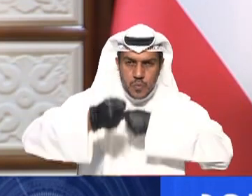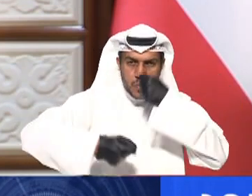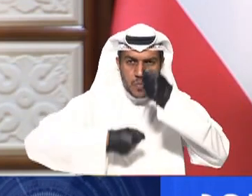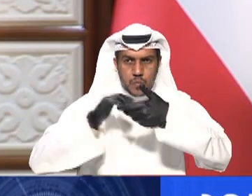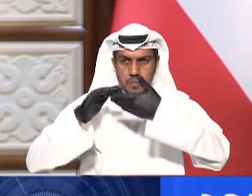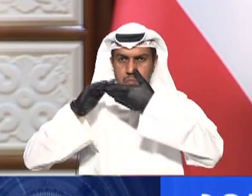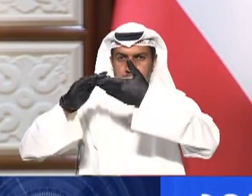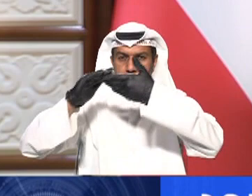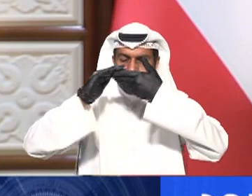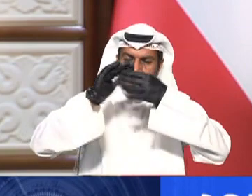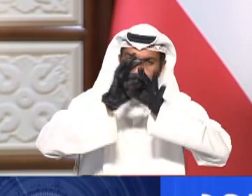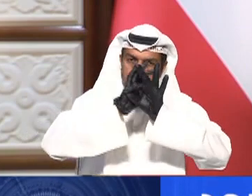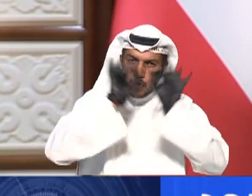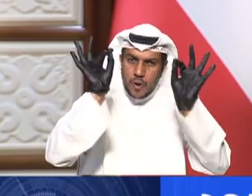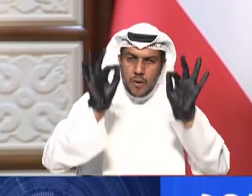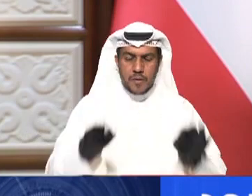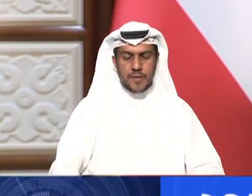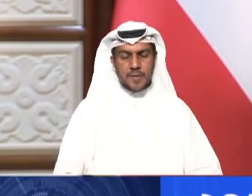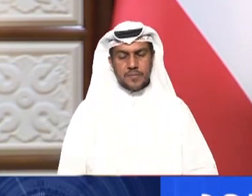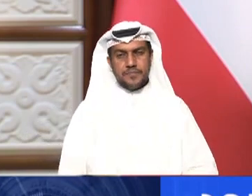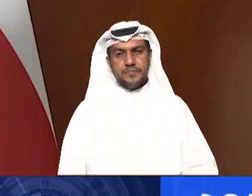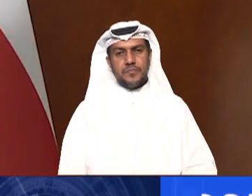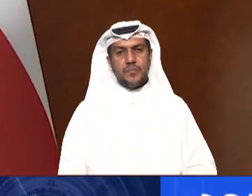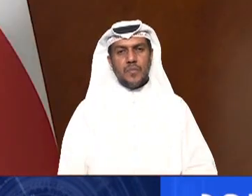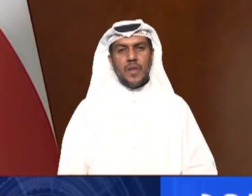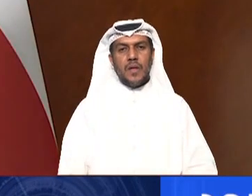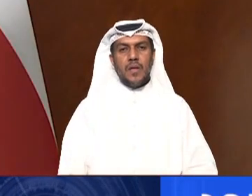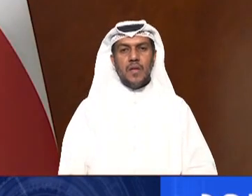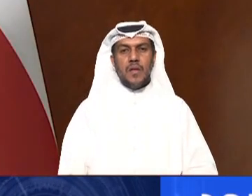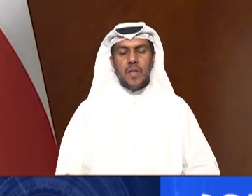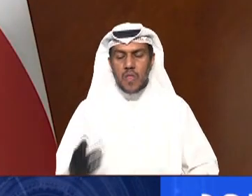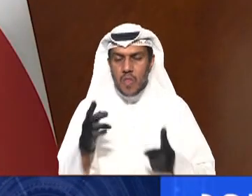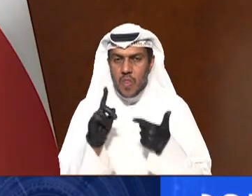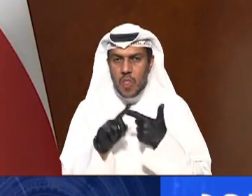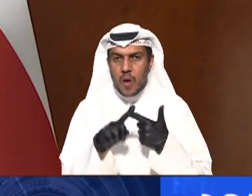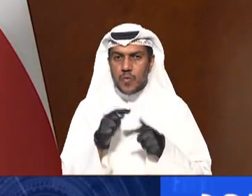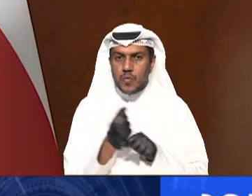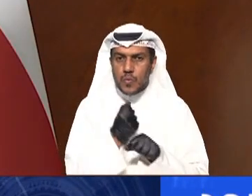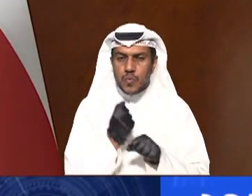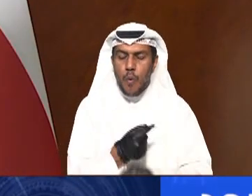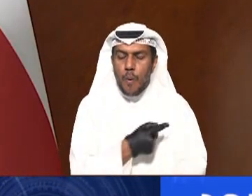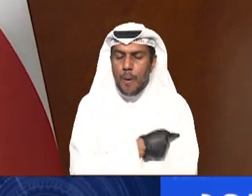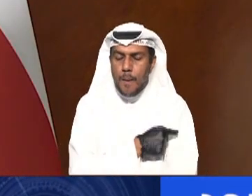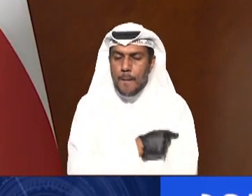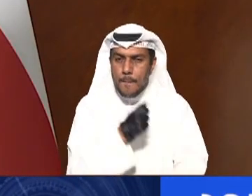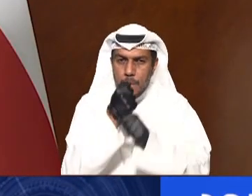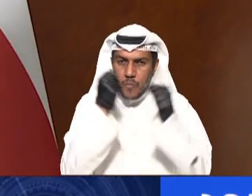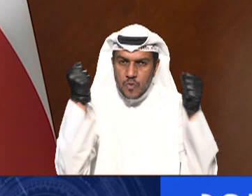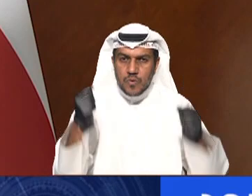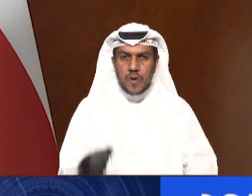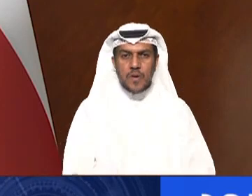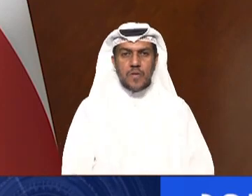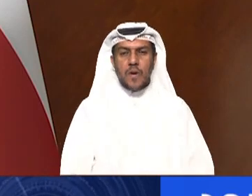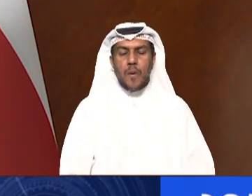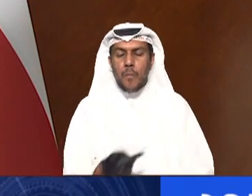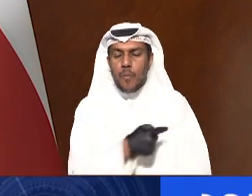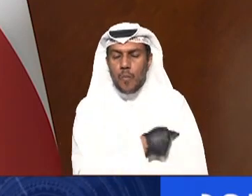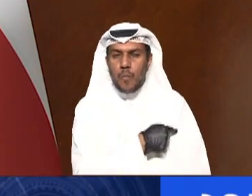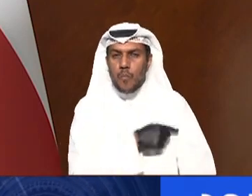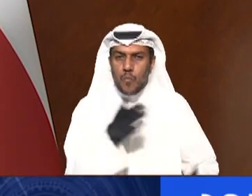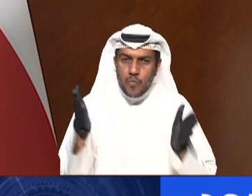الأزمة الصحية، إضافة إلى عملهم في المستشفيات ومراكز الصحية